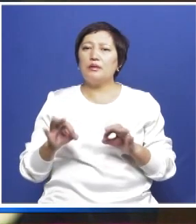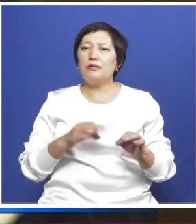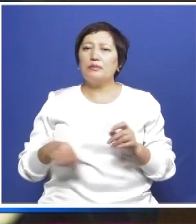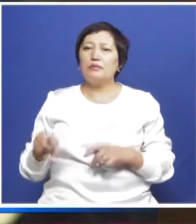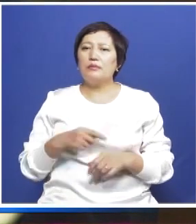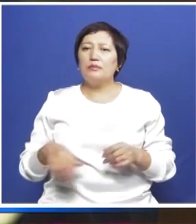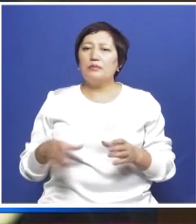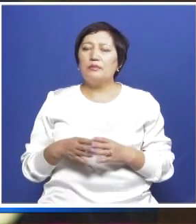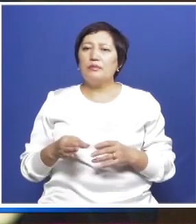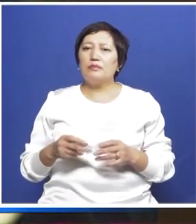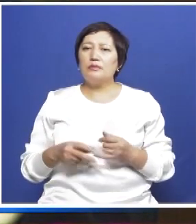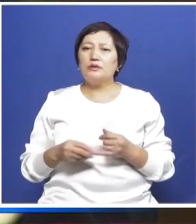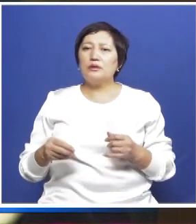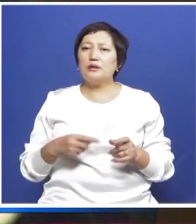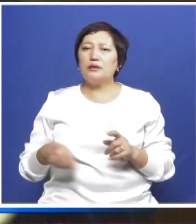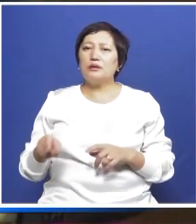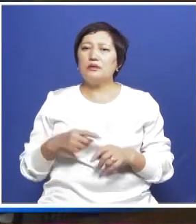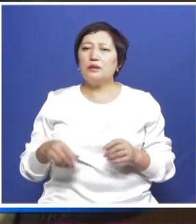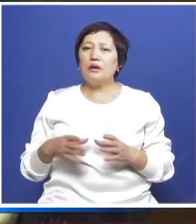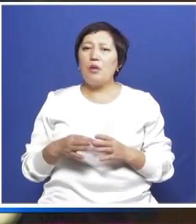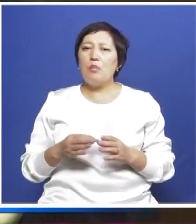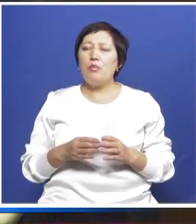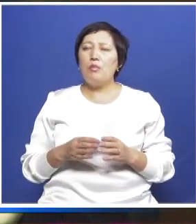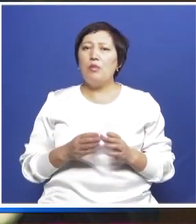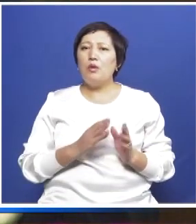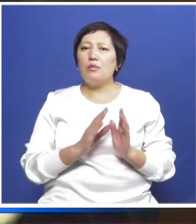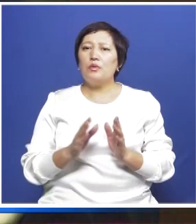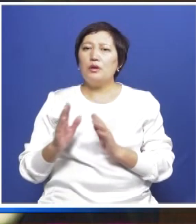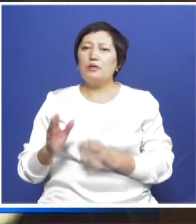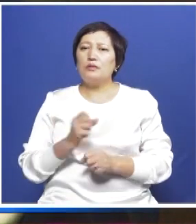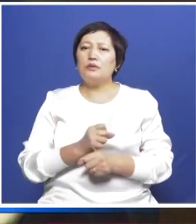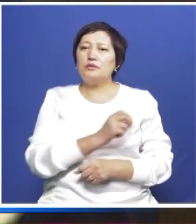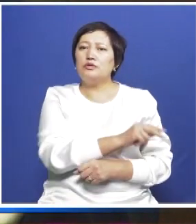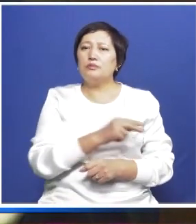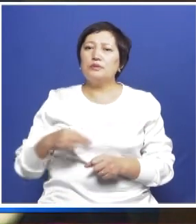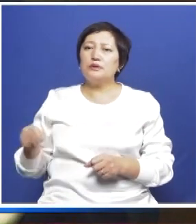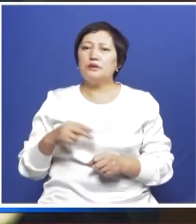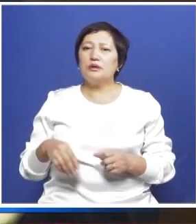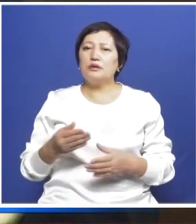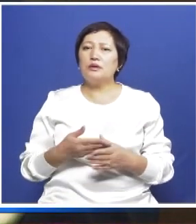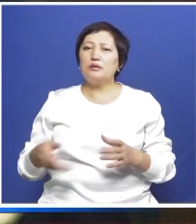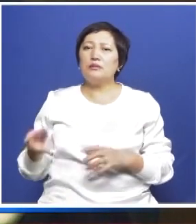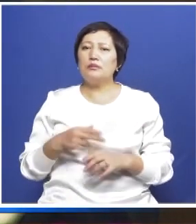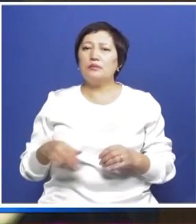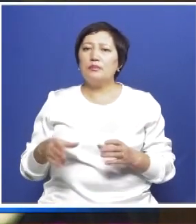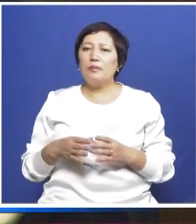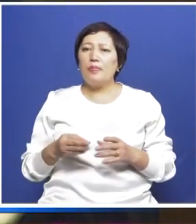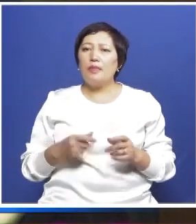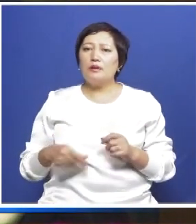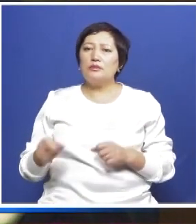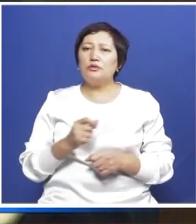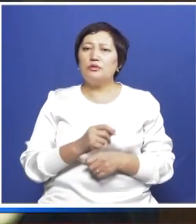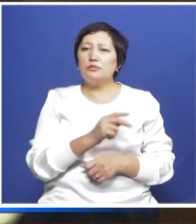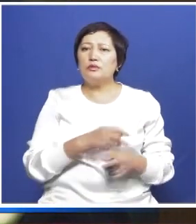ақпарат енді жер қатынастарды бөлімнің жұмысын тиімді және ашық